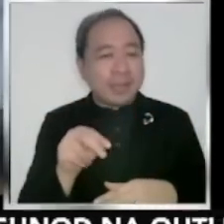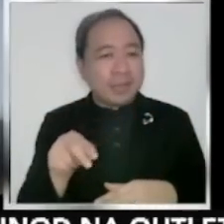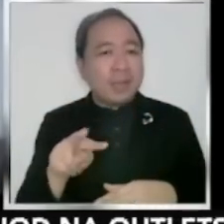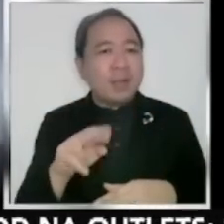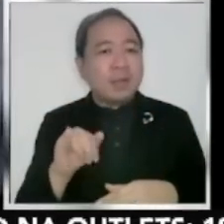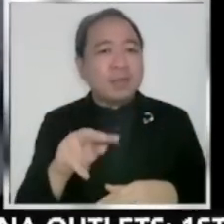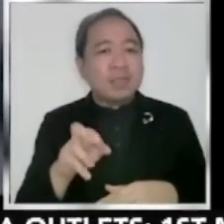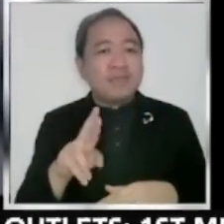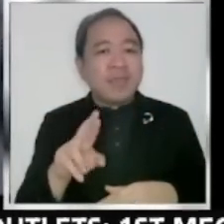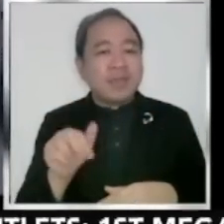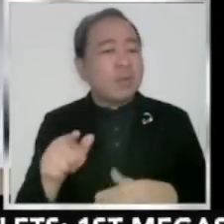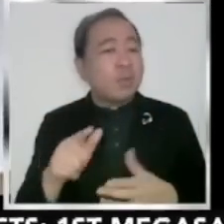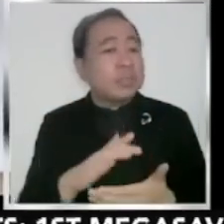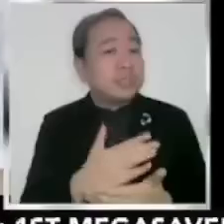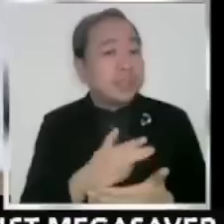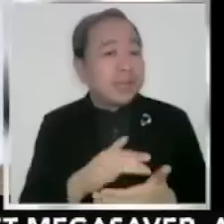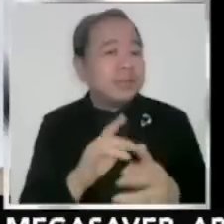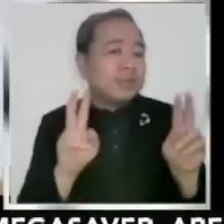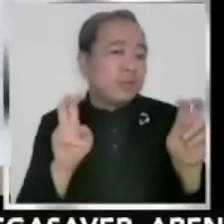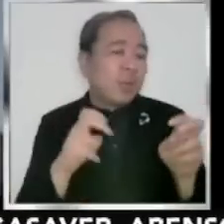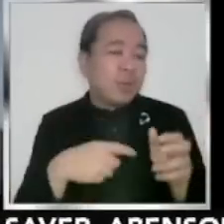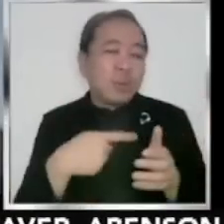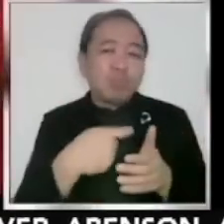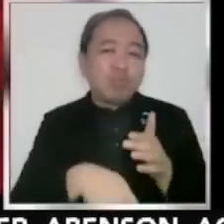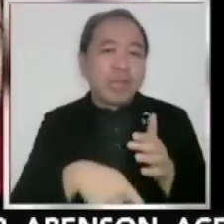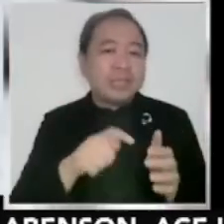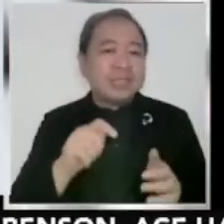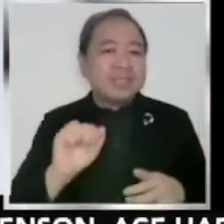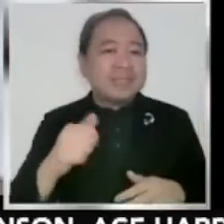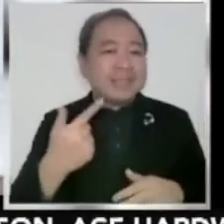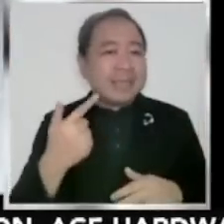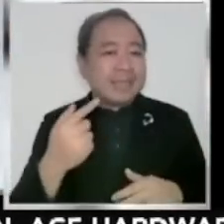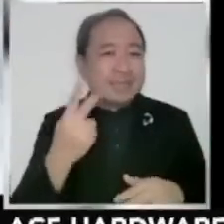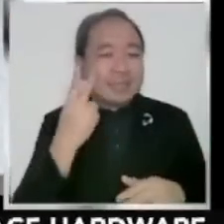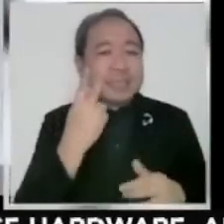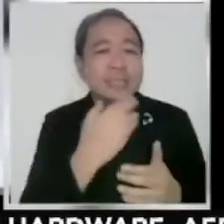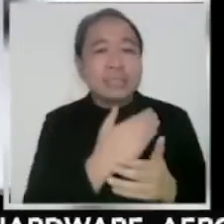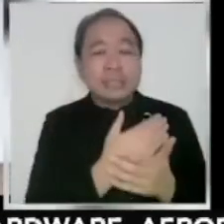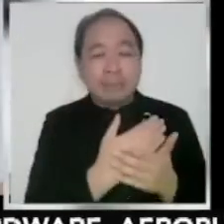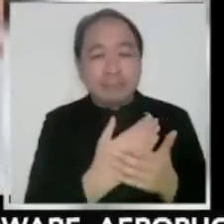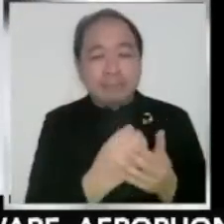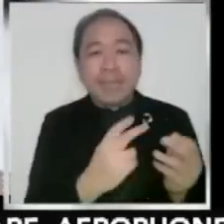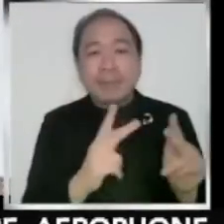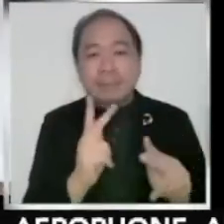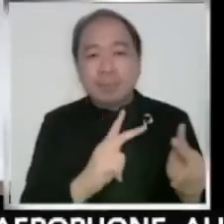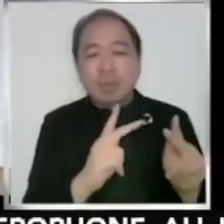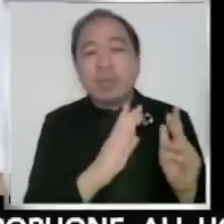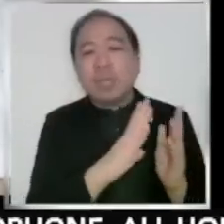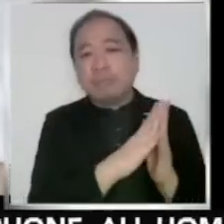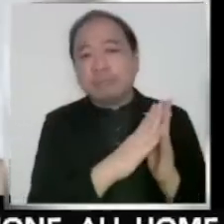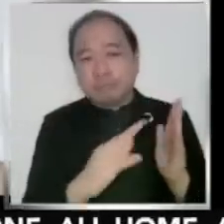Tag. Ginaya ng maraming netizens, pati na ng ilang sikat, tulad ni Sofia Pablo.